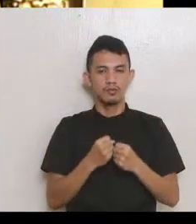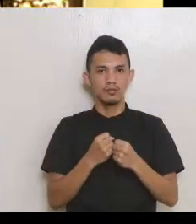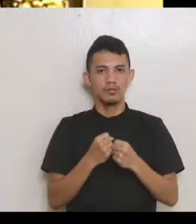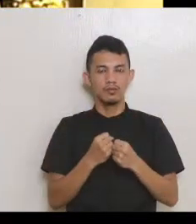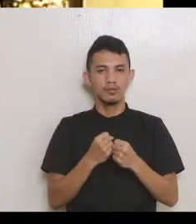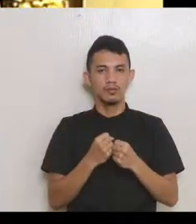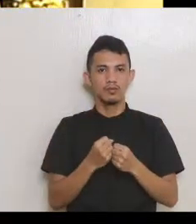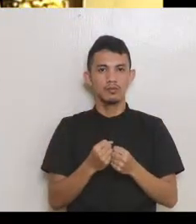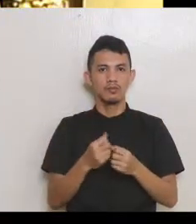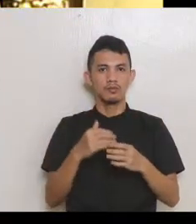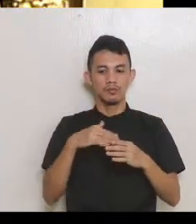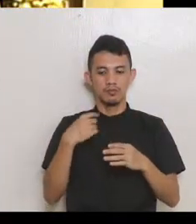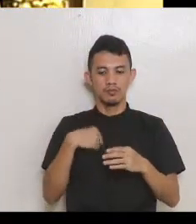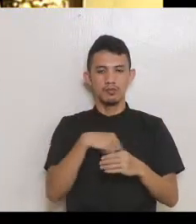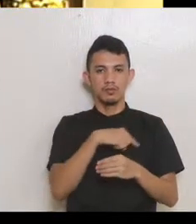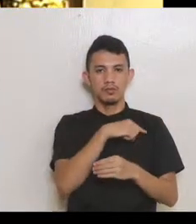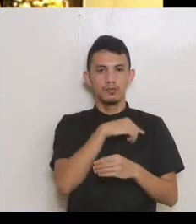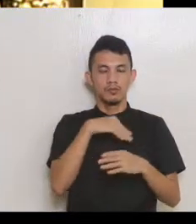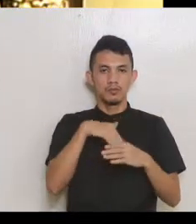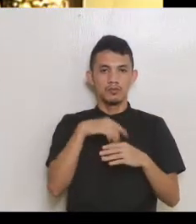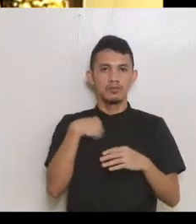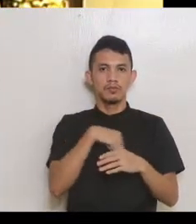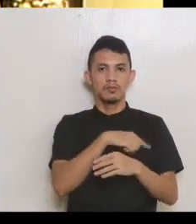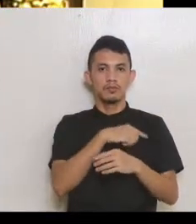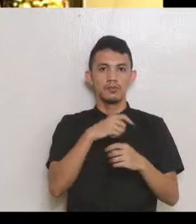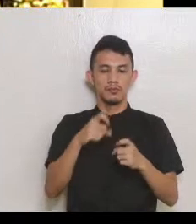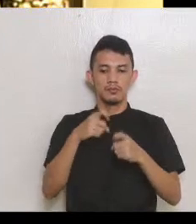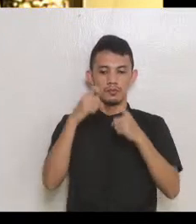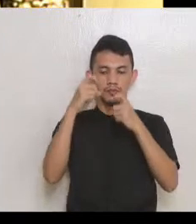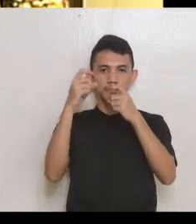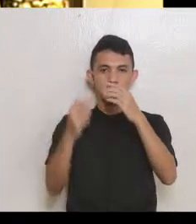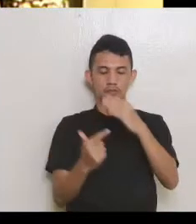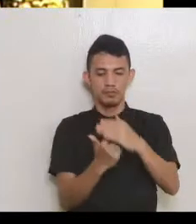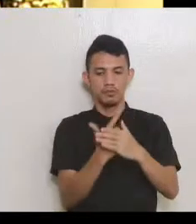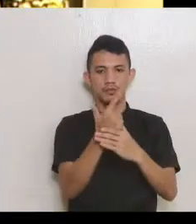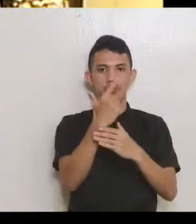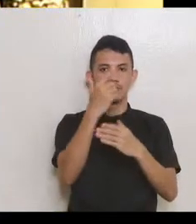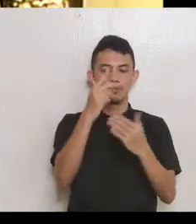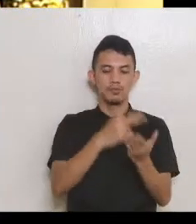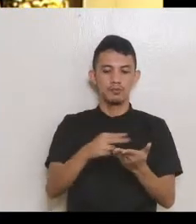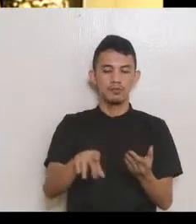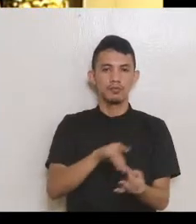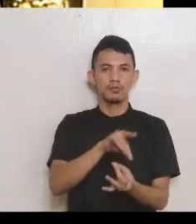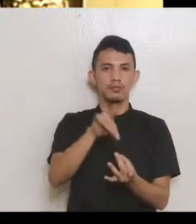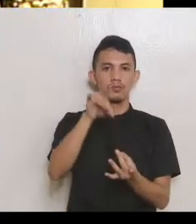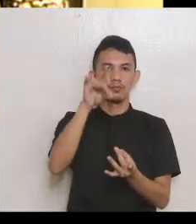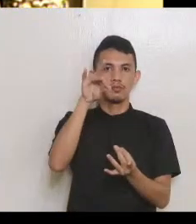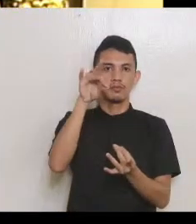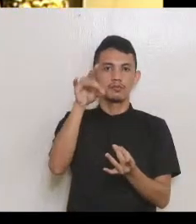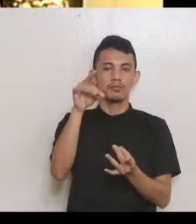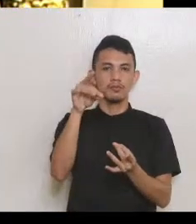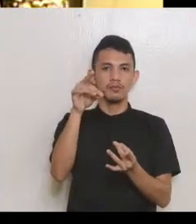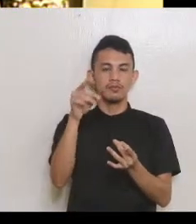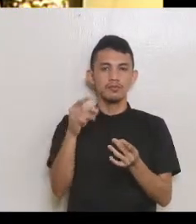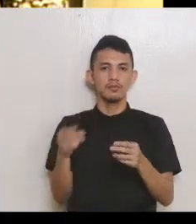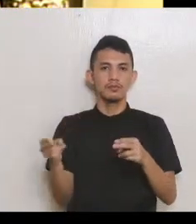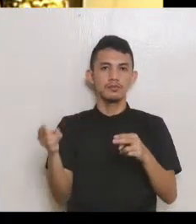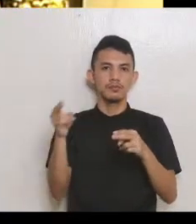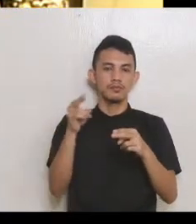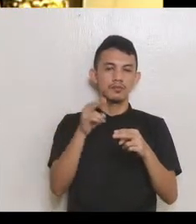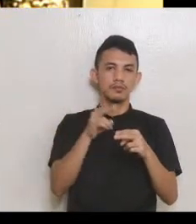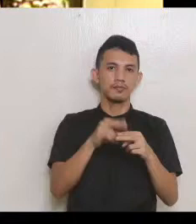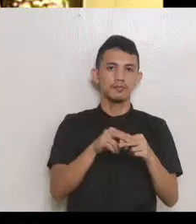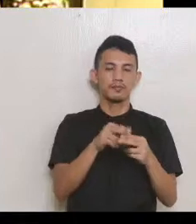kanunay dinhi kanamo ang gasa sa Espiritu Santo. og magdugang pagpulos